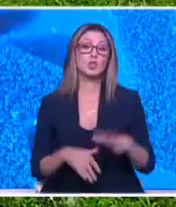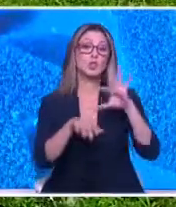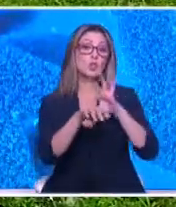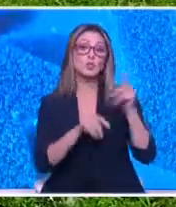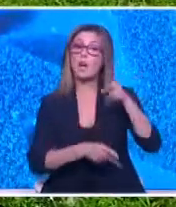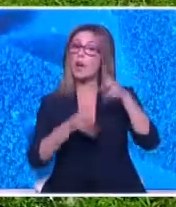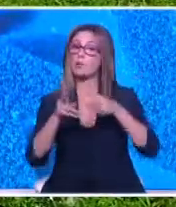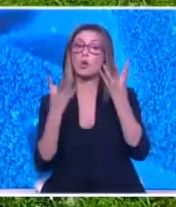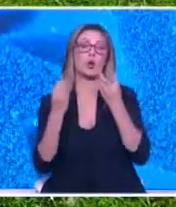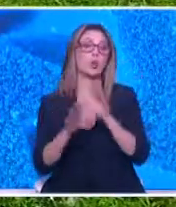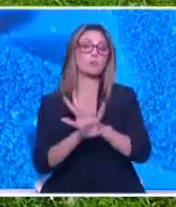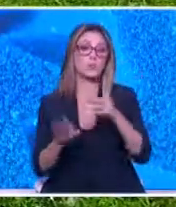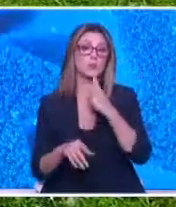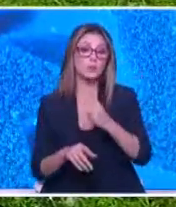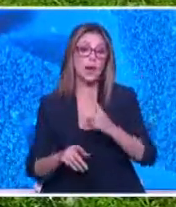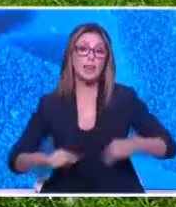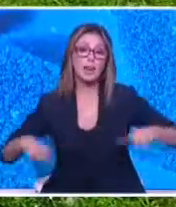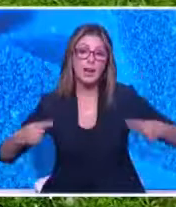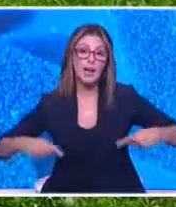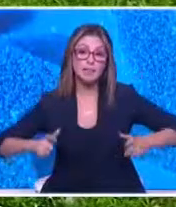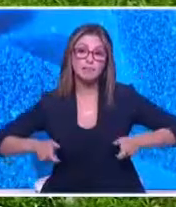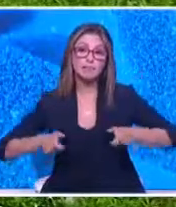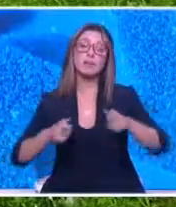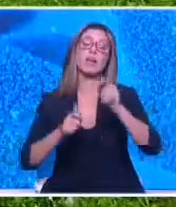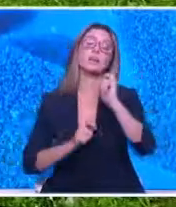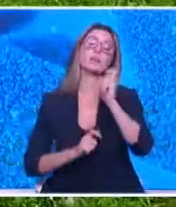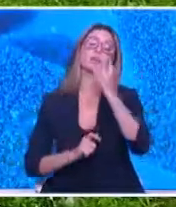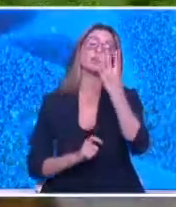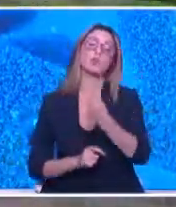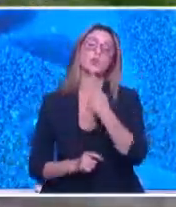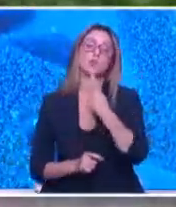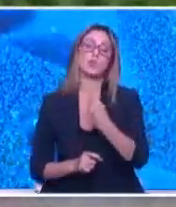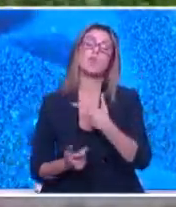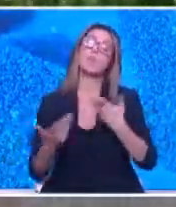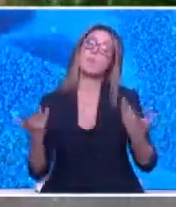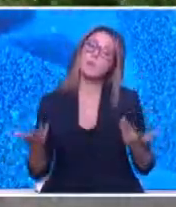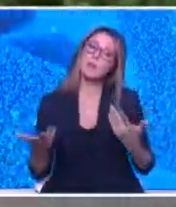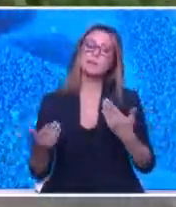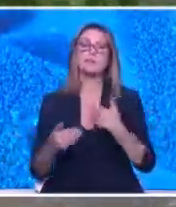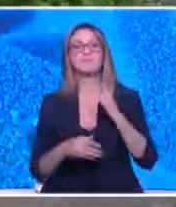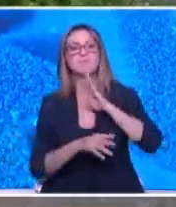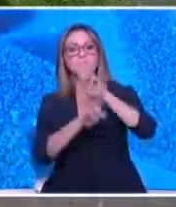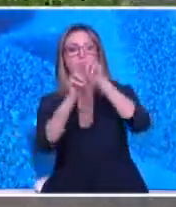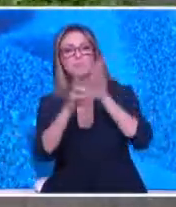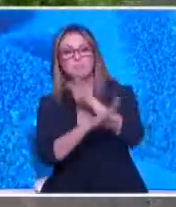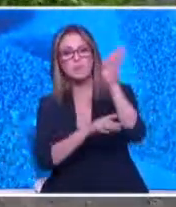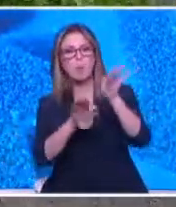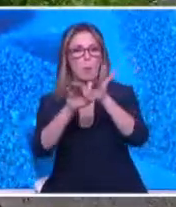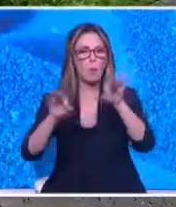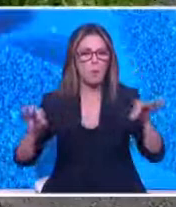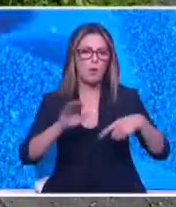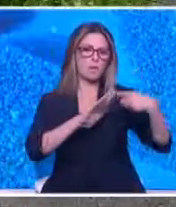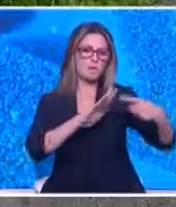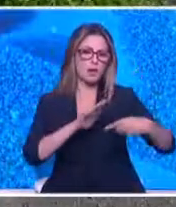Veterinerler ameliyatın mümkün olmadığını, tekerlekli sandalye kullanılması gerektiğini söyledi. Ben de yapı marketlerinde bulunabilen boru, tekerlek